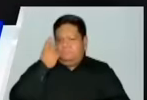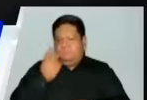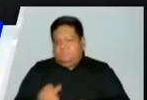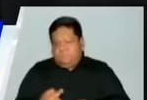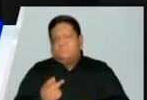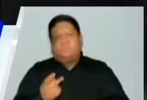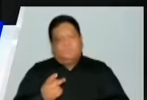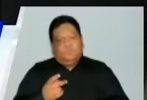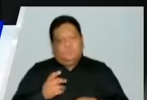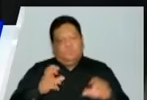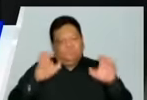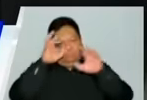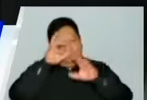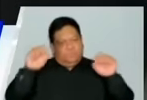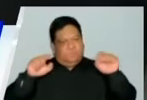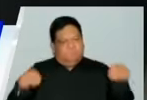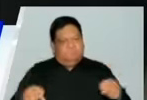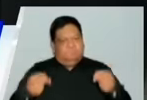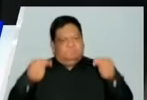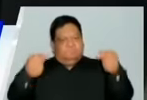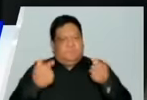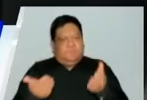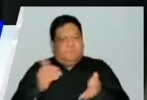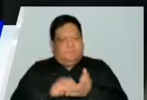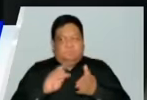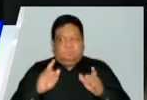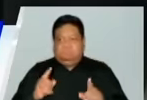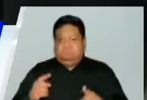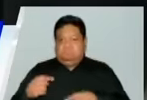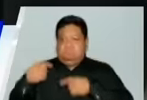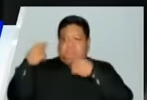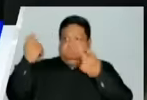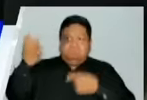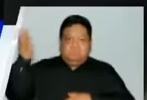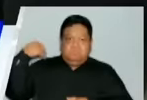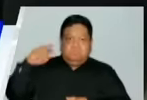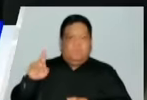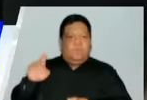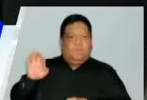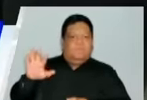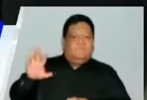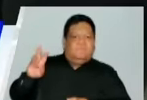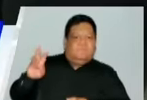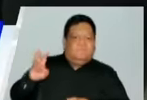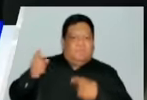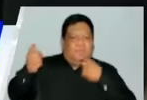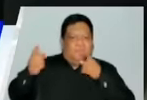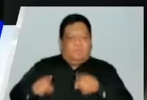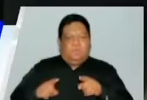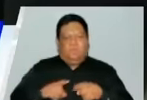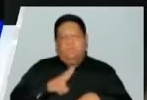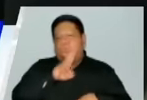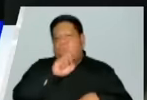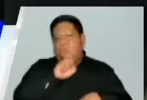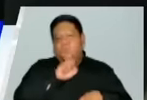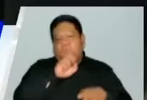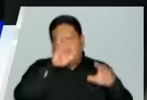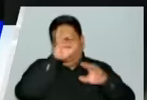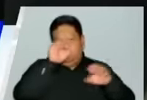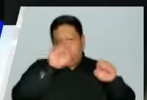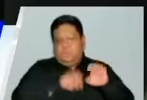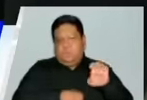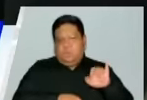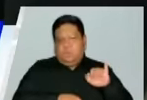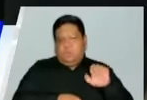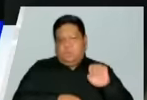ang Amerika mula noong 1956 nang talunin ni U.S. President Dwight Eisenhower si Adlai